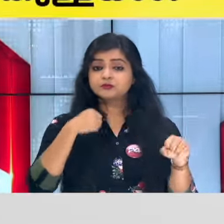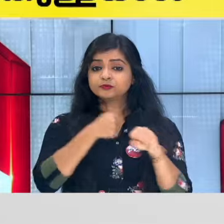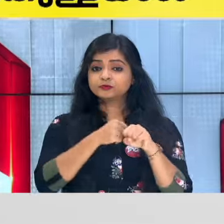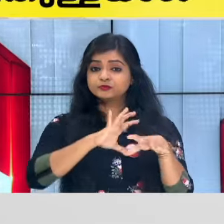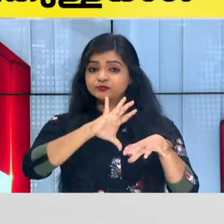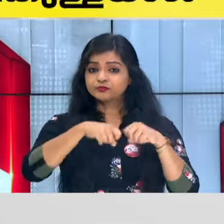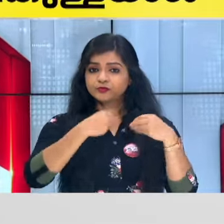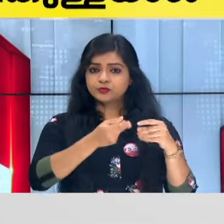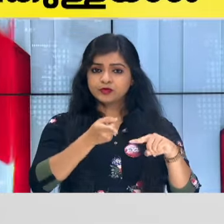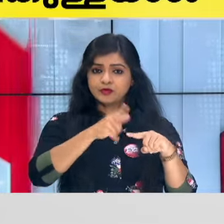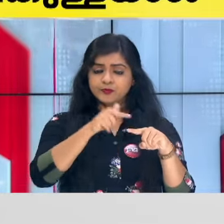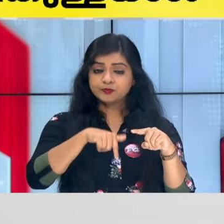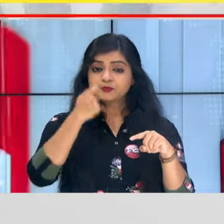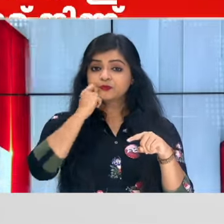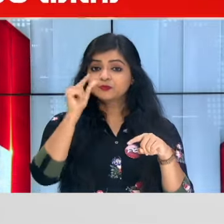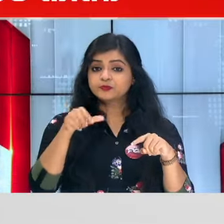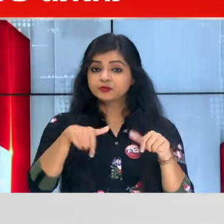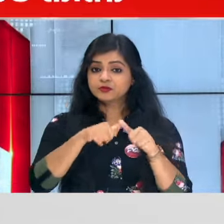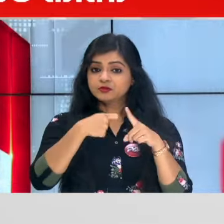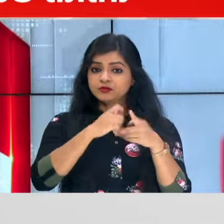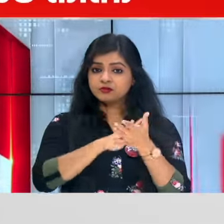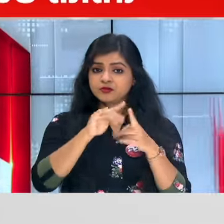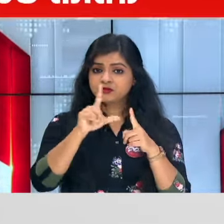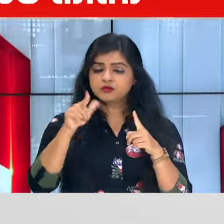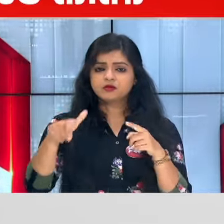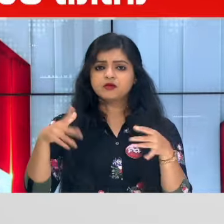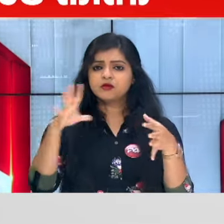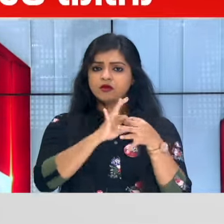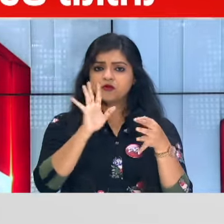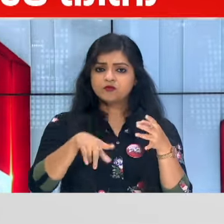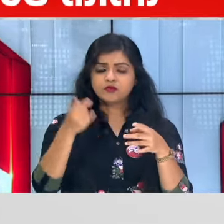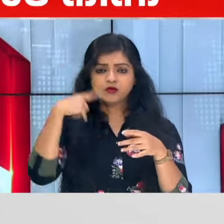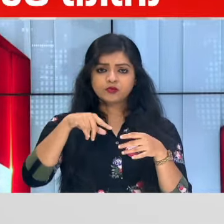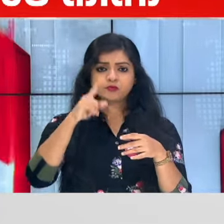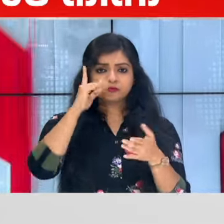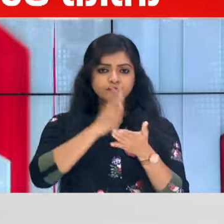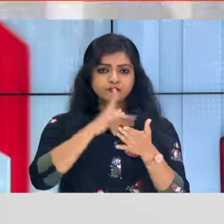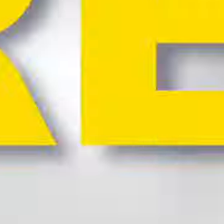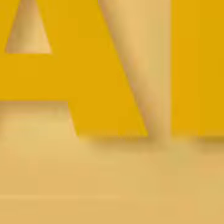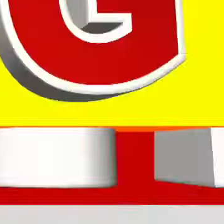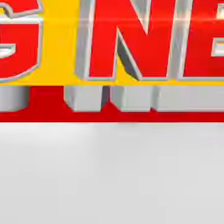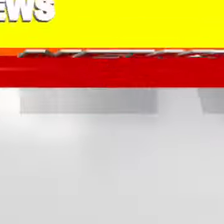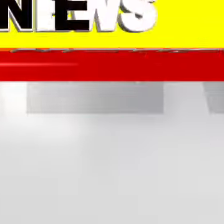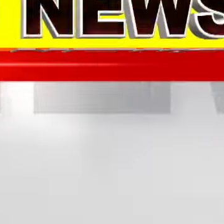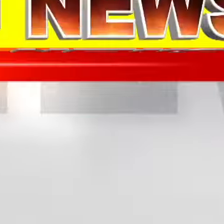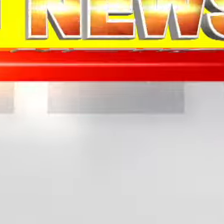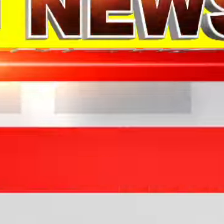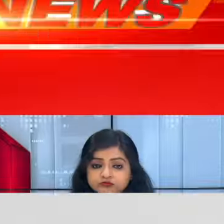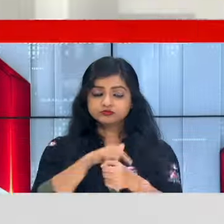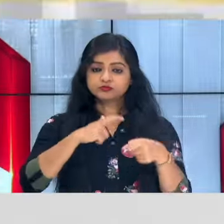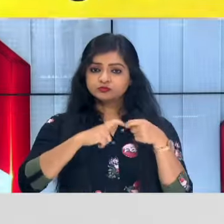ഈ പ്രതിക്ക് നേരിട്ട് പങ്കുണ്ടെന്ന് പോലീസ് ആദ്യഘട്ടം മുതൽ തന്നെ വിശ്വസിച്ചിരുന്നു. അതിൻ്റെ അടിസ്ഥാനത്തിലാണ് കസ്റ്റഡിയിലെടുത്ത് ചോദ്യം ചെയ്തത്. എന്തായാലും ഇപ്പോൾ